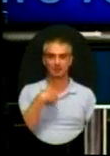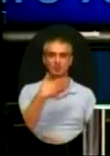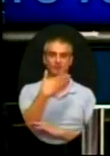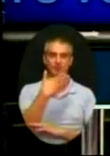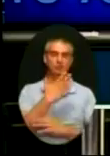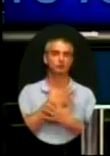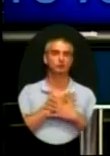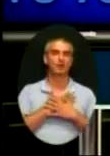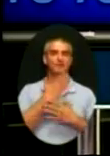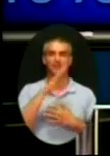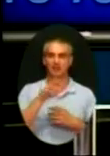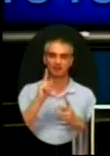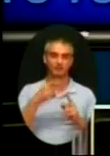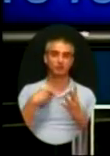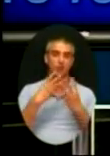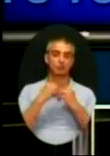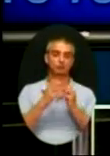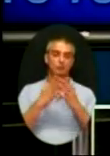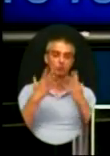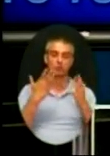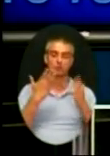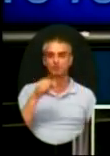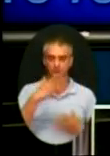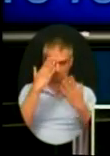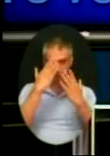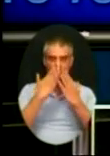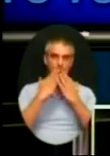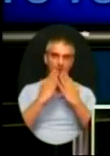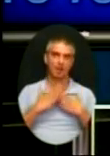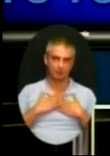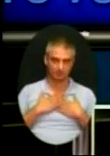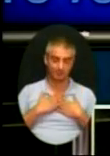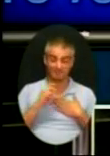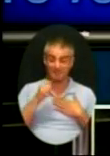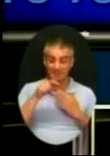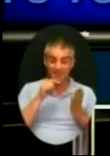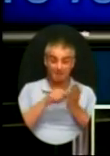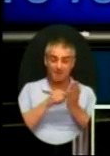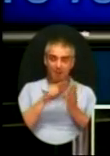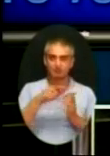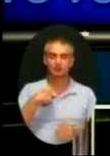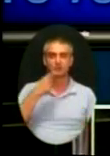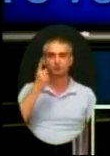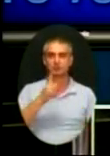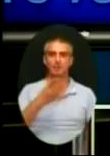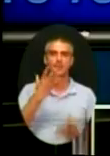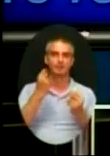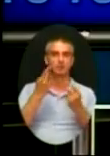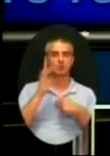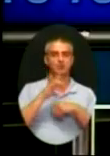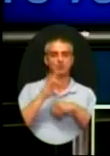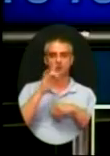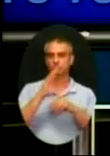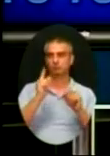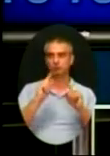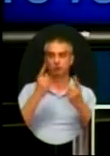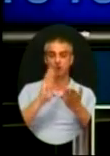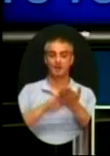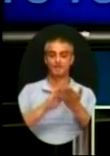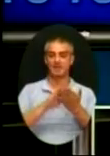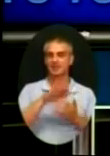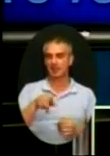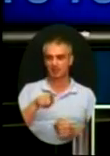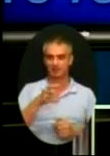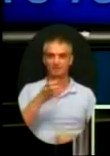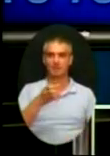מדינה שאוהבת ילדים, ויש לנו משפחות גדולות בישראל, תודה לאל. ודווקא בגלל זה אנחנו צריכים להיות הרבה יותר רגישים למה שקורה בגני